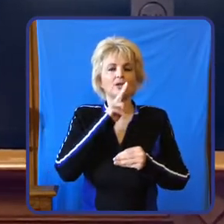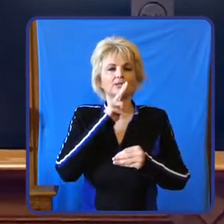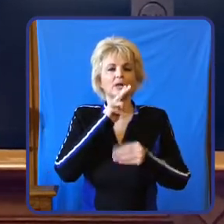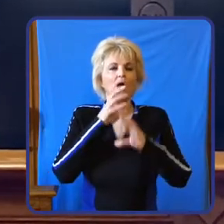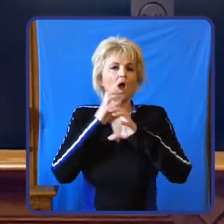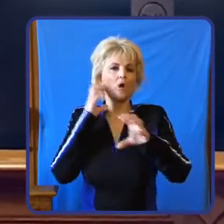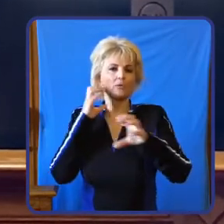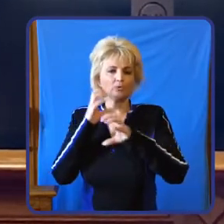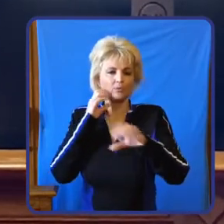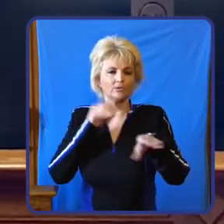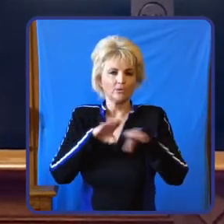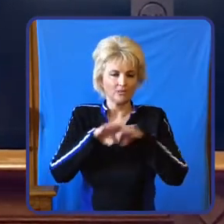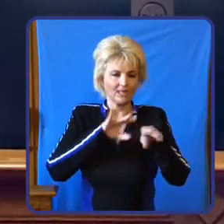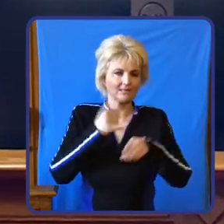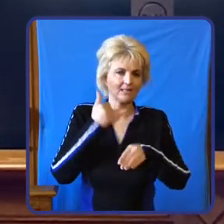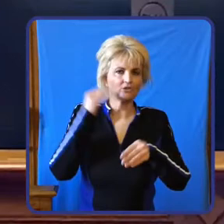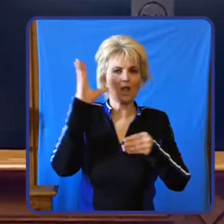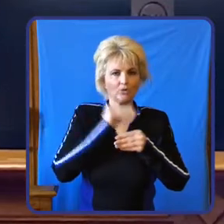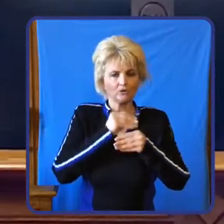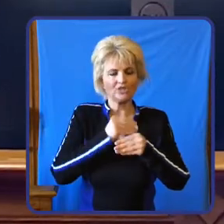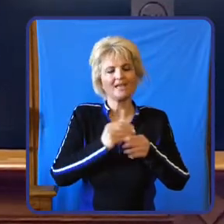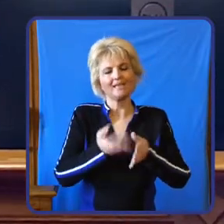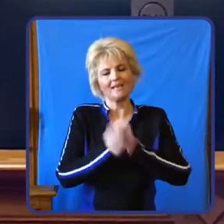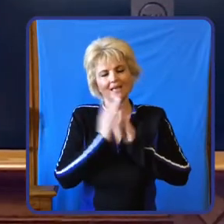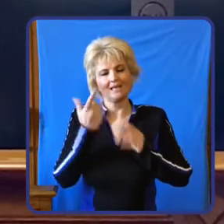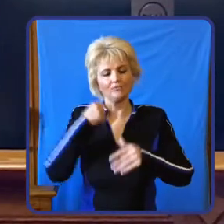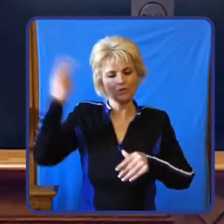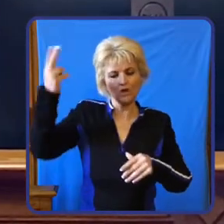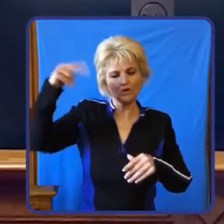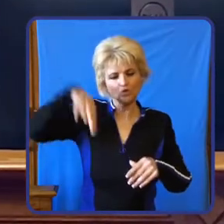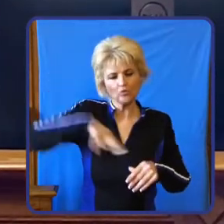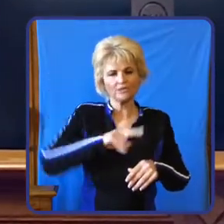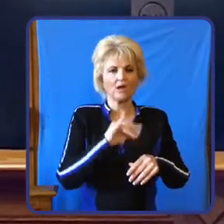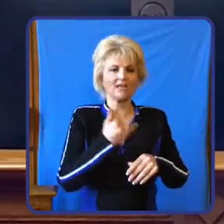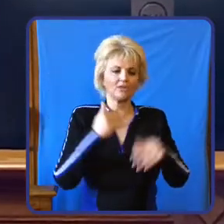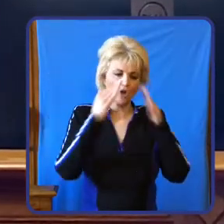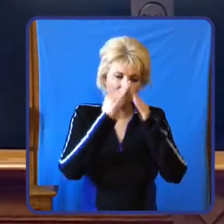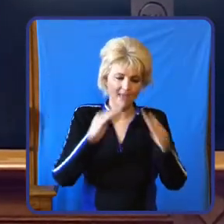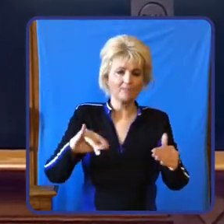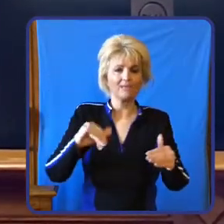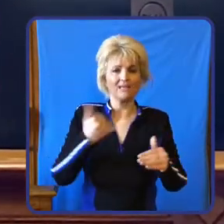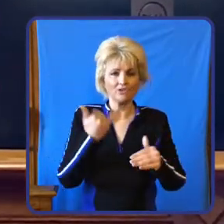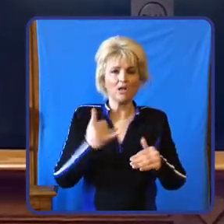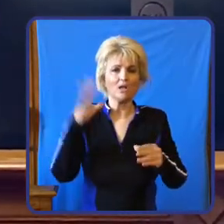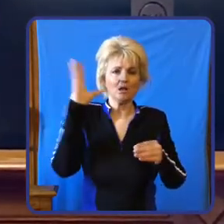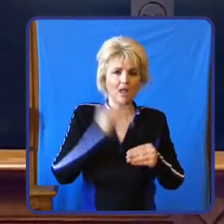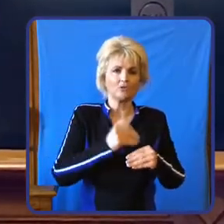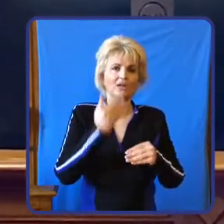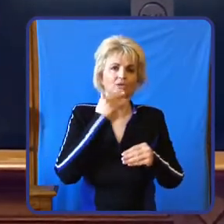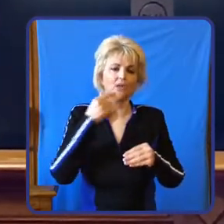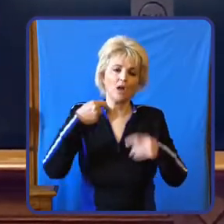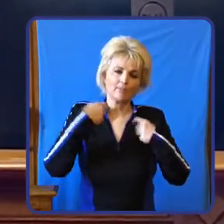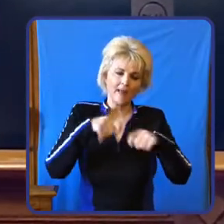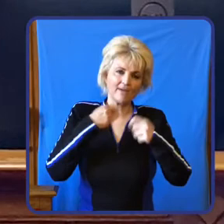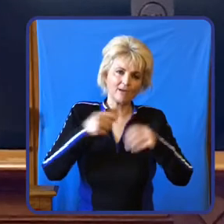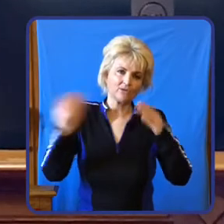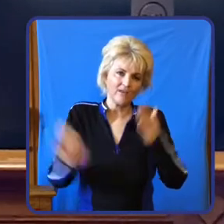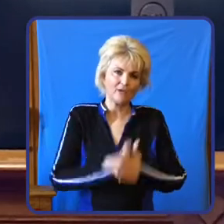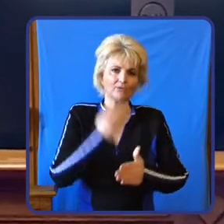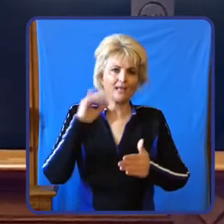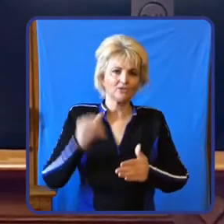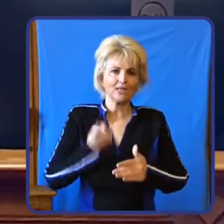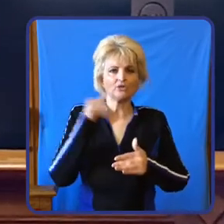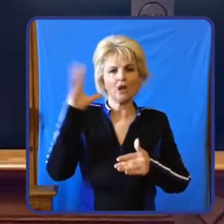autóbusz közlekedés is lakossági igény volt, a csúszda is lakossági igény volt, a kemping is lakossági igény volt, a belváros felújítása is lakossági